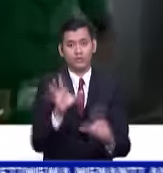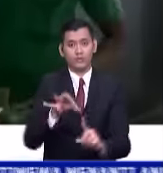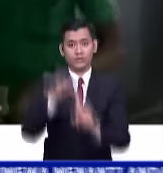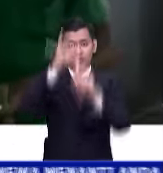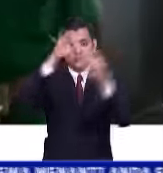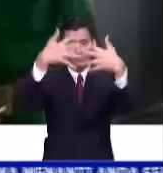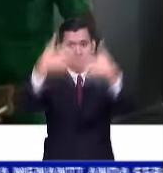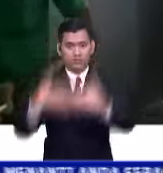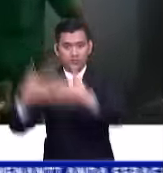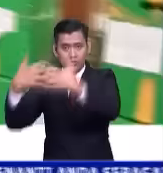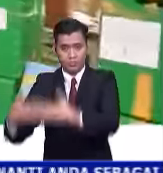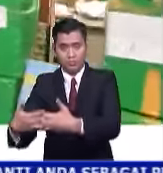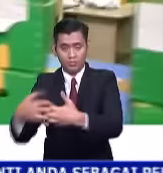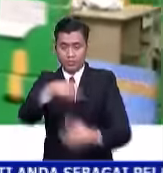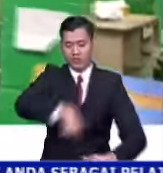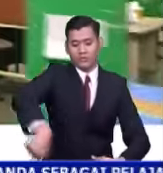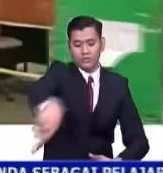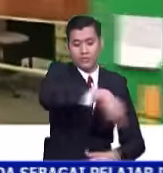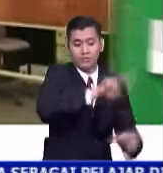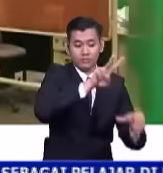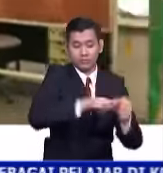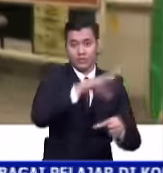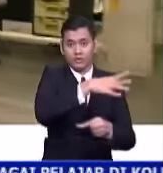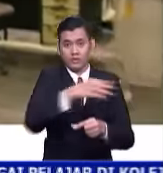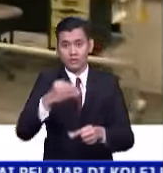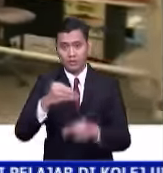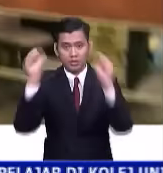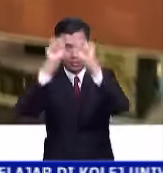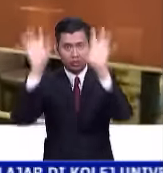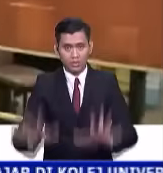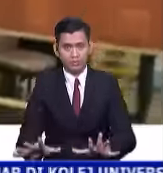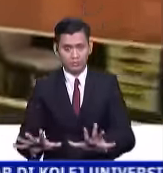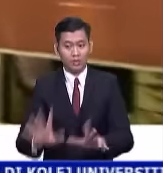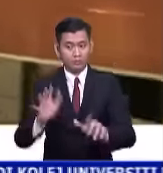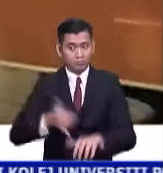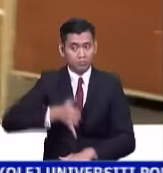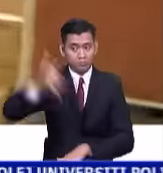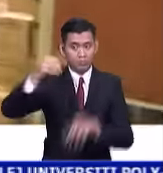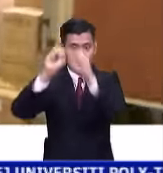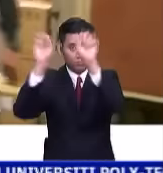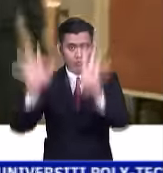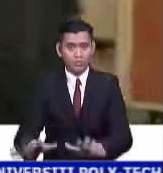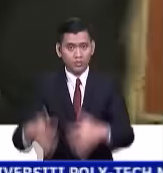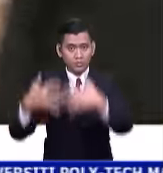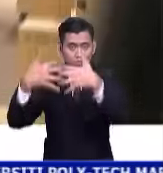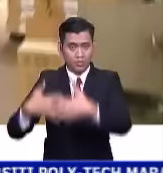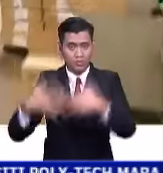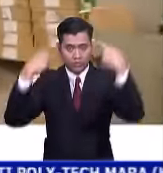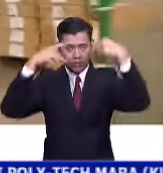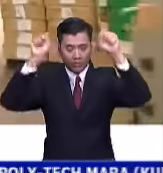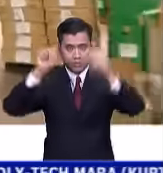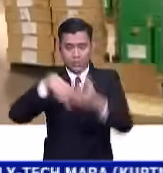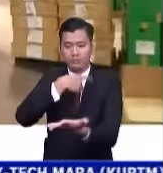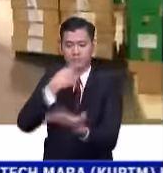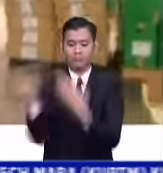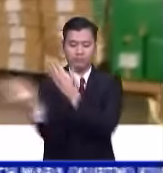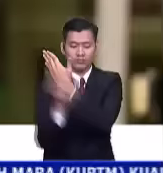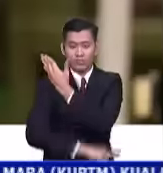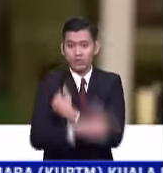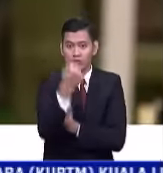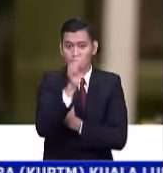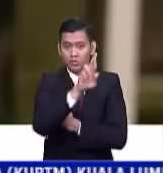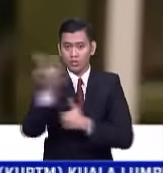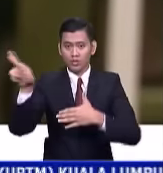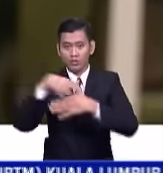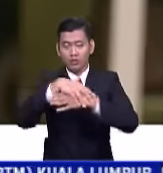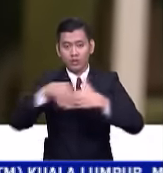kawasan ini. Dalam satu kes serbuan di Shah Alam, majikan sebuah premis perkilangan dikompaun RM10,000 kerana